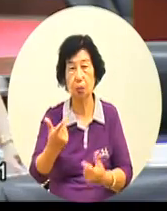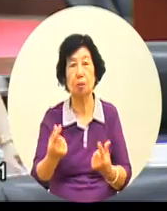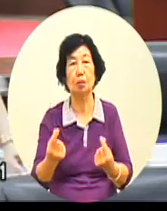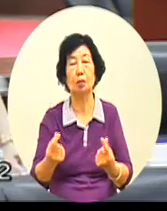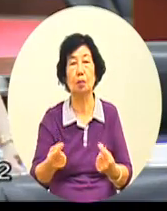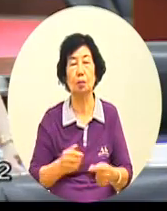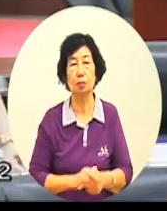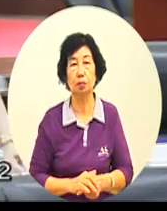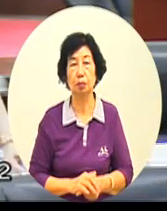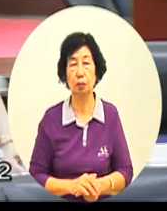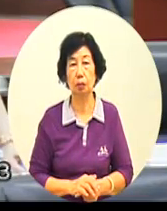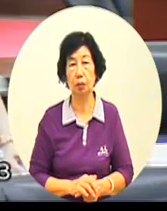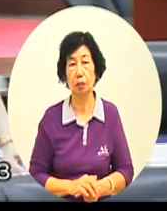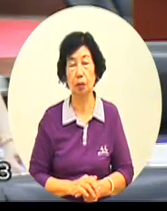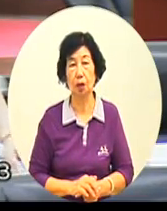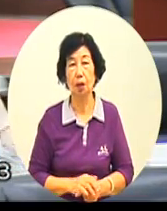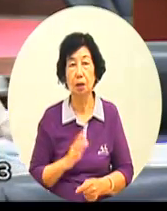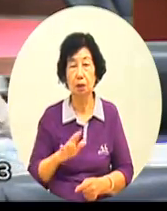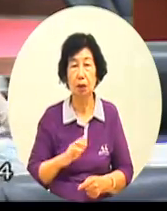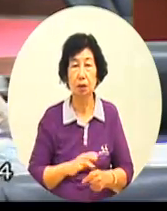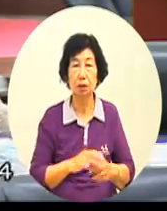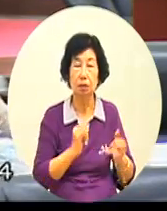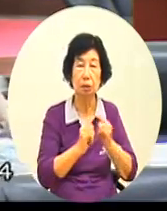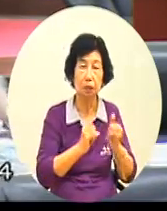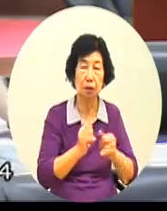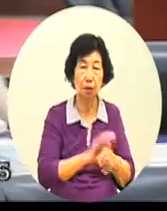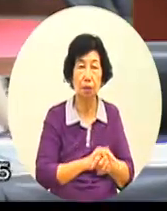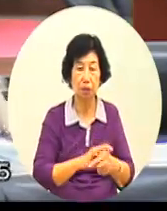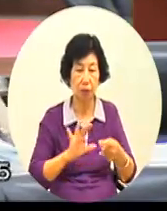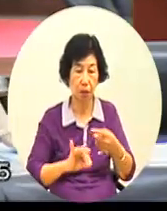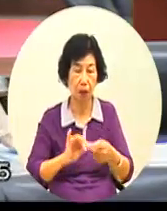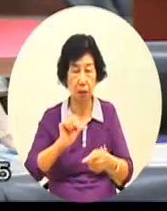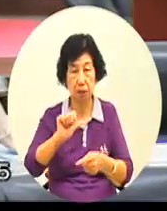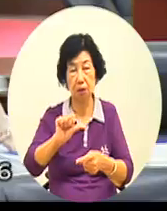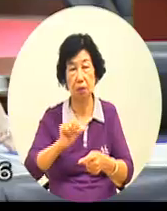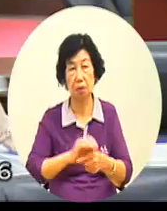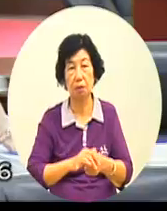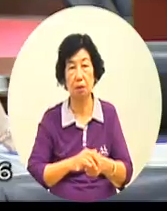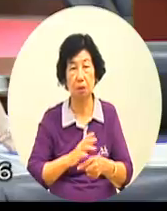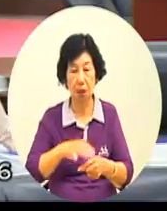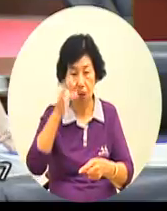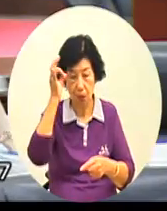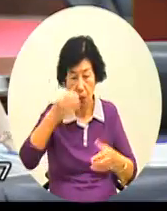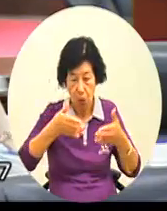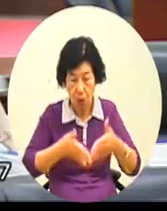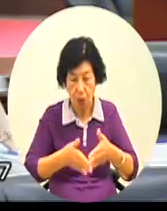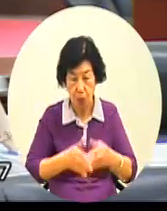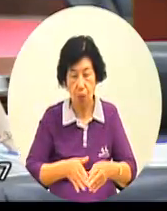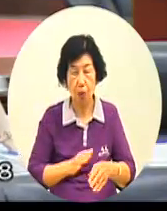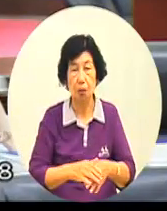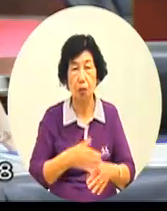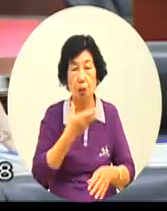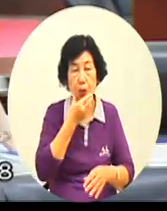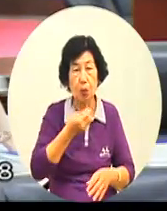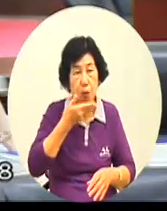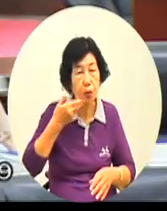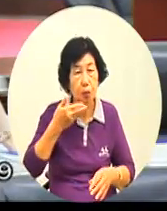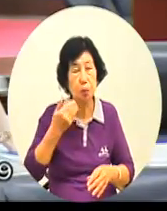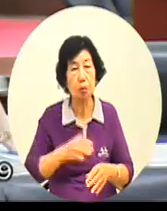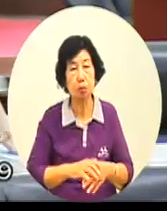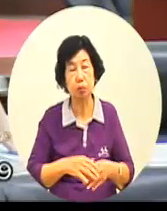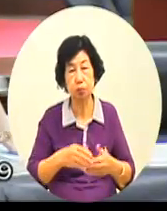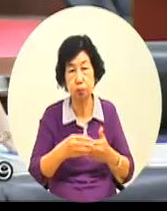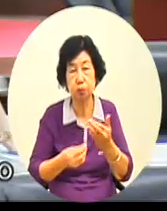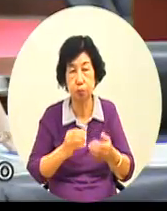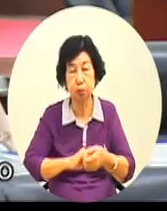如果在社会结构里头是占了五成，那我们怎么能够不重视单身的社会福利政策呢？我们怎么